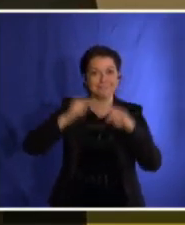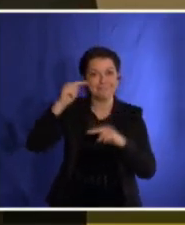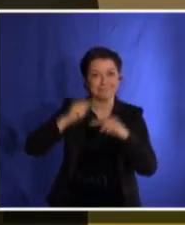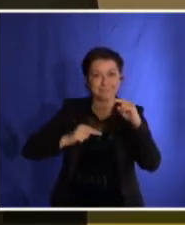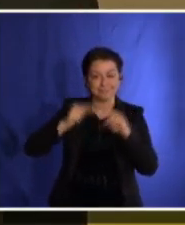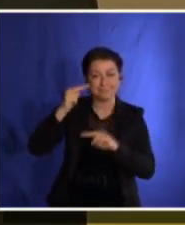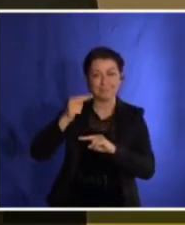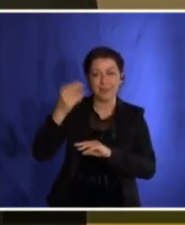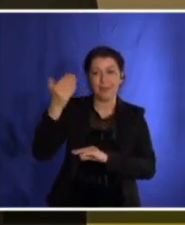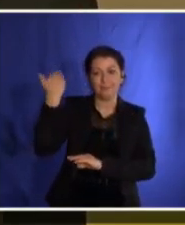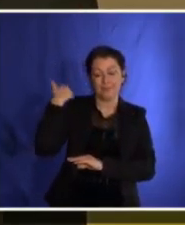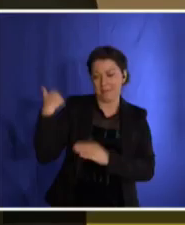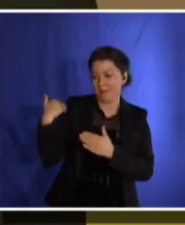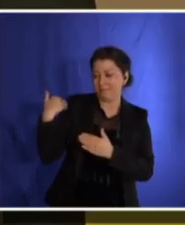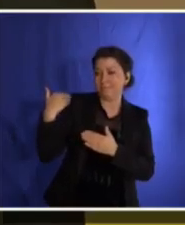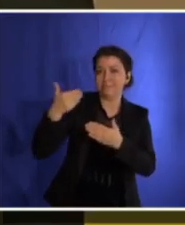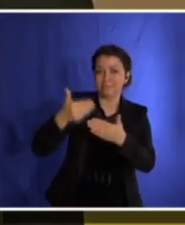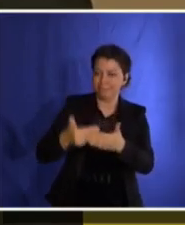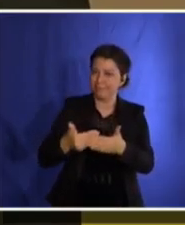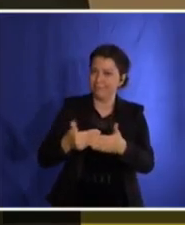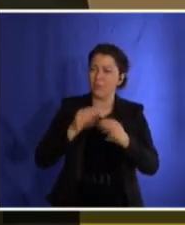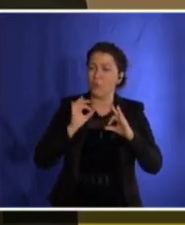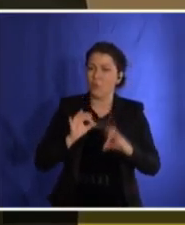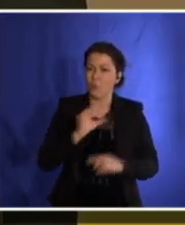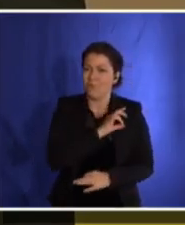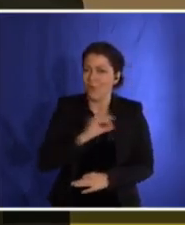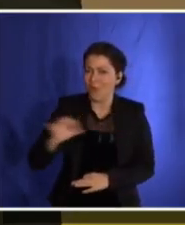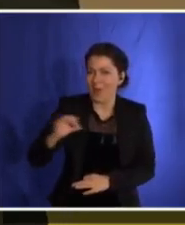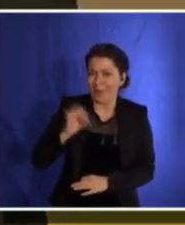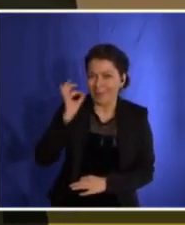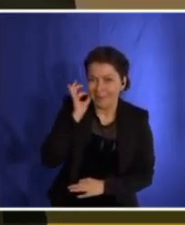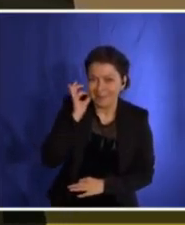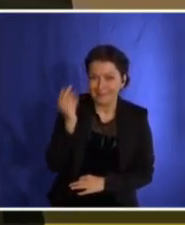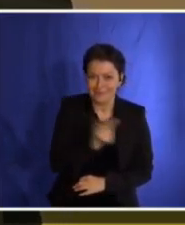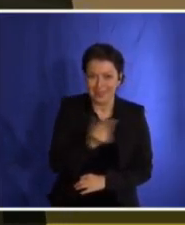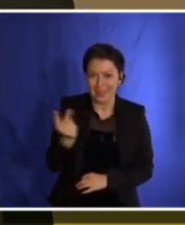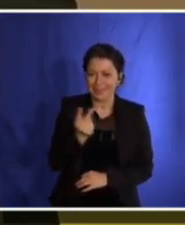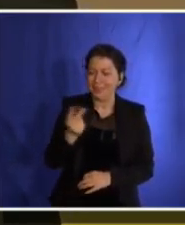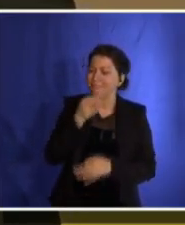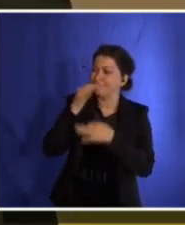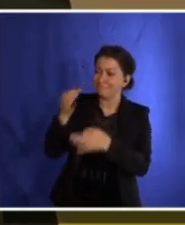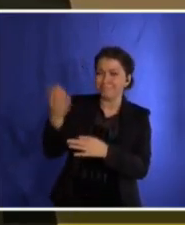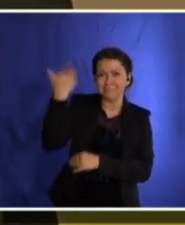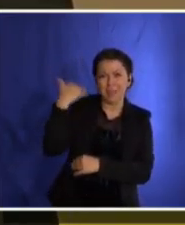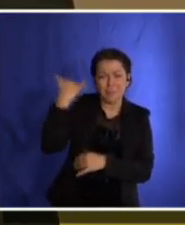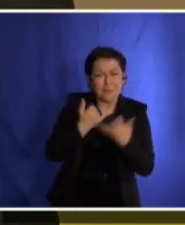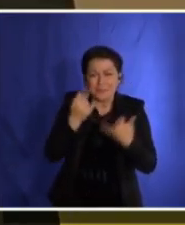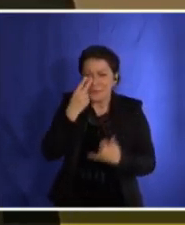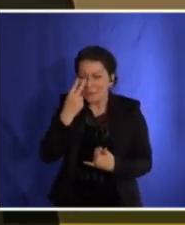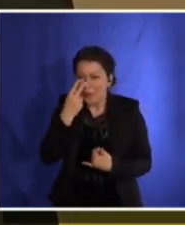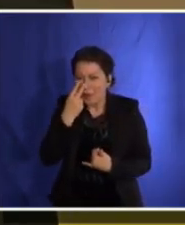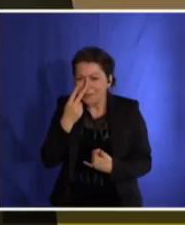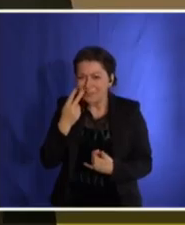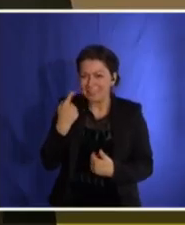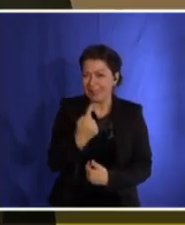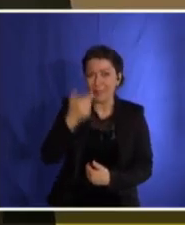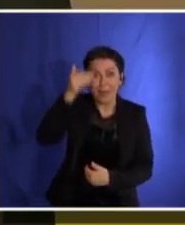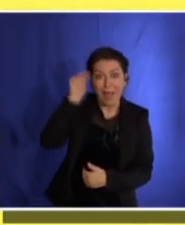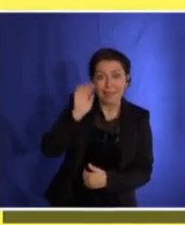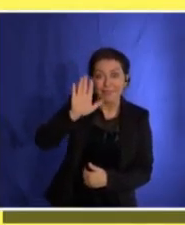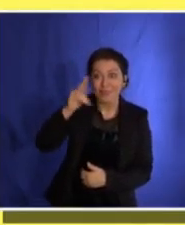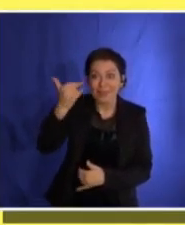Zeitpunkt seid ihr auch dicke Freundinnen geworden. Wie war das damals? Wie habt ihr euch kennengelernt und wie war die Hanni vor 25